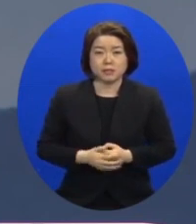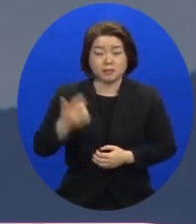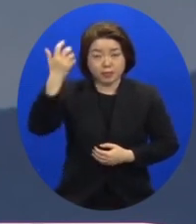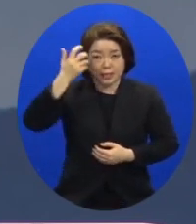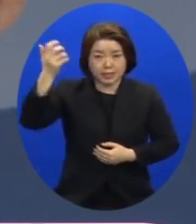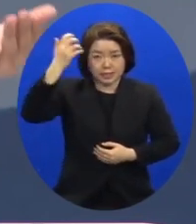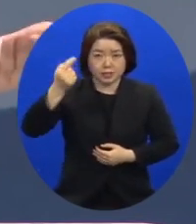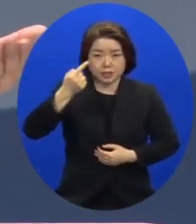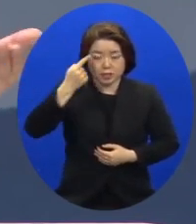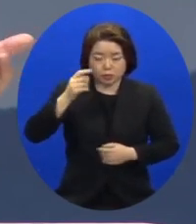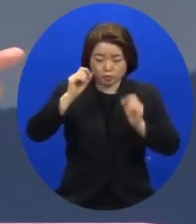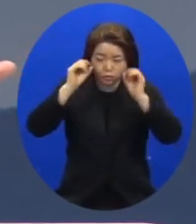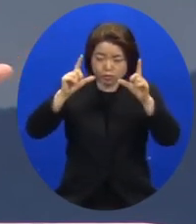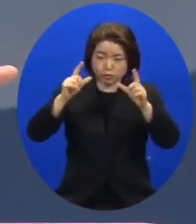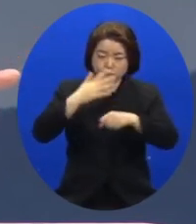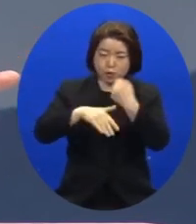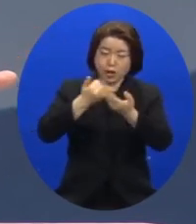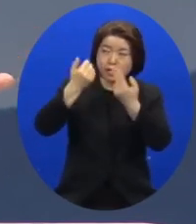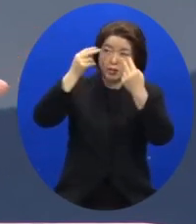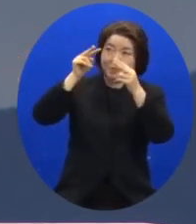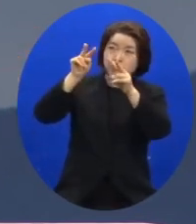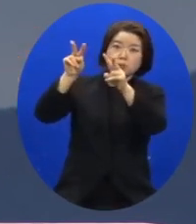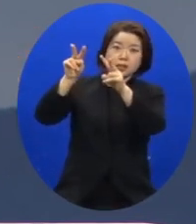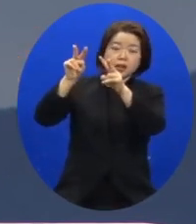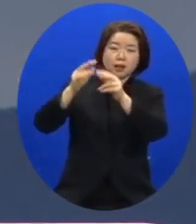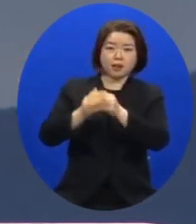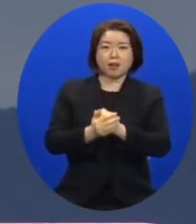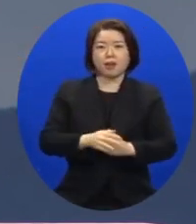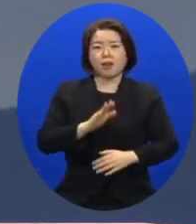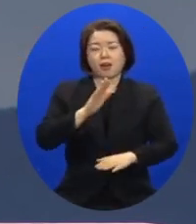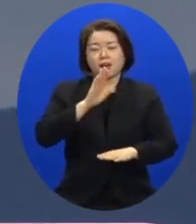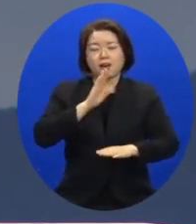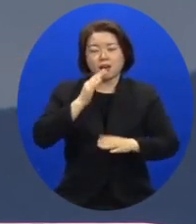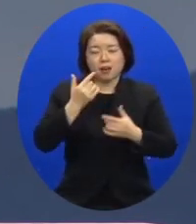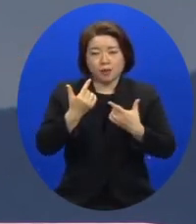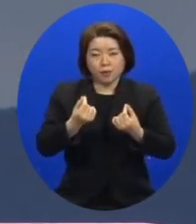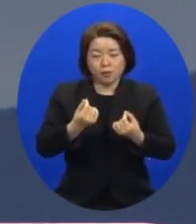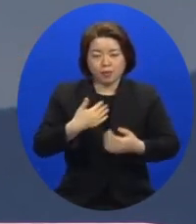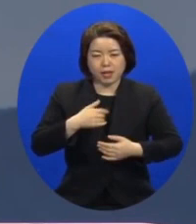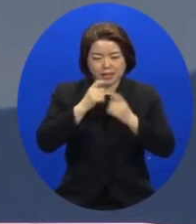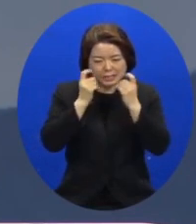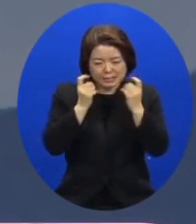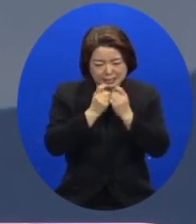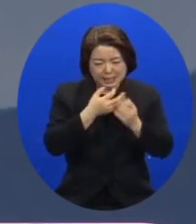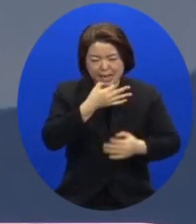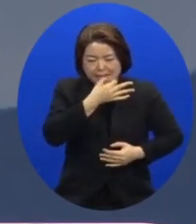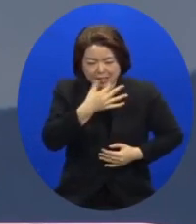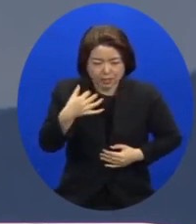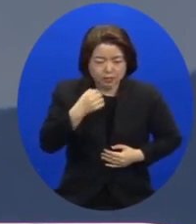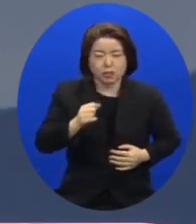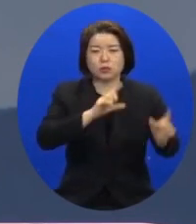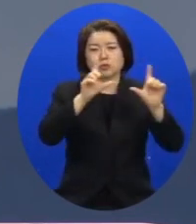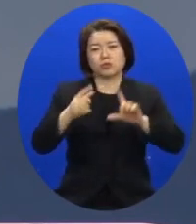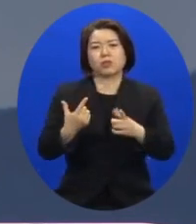영적인 눈이 또 이거 하나님을 보고 나니까 비로서 나는 정말 이기적으로 상 거더라고요